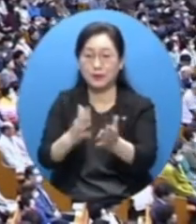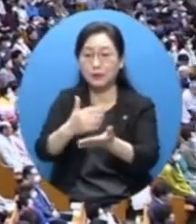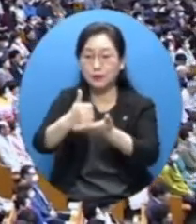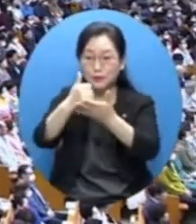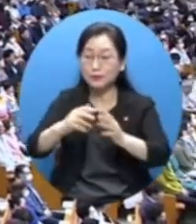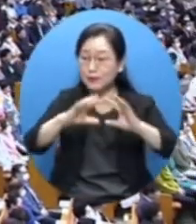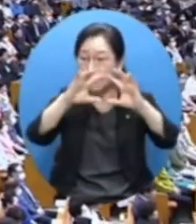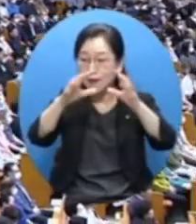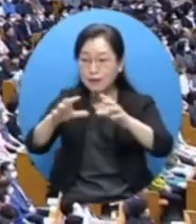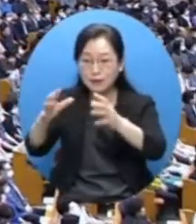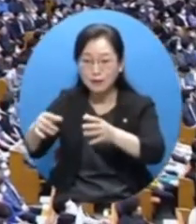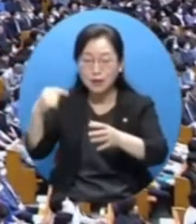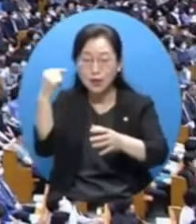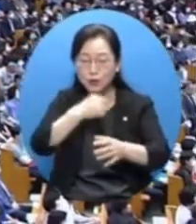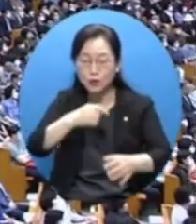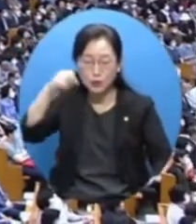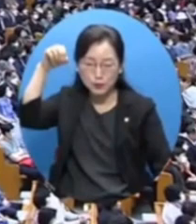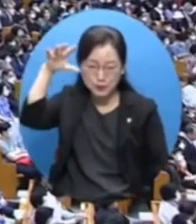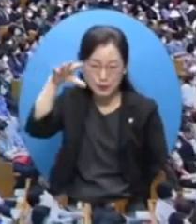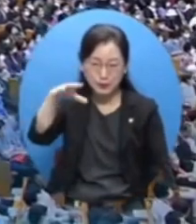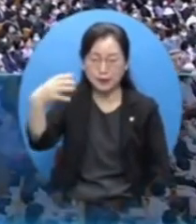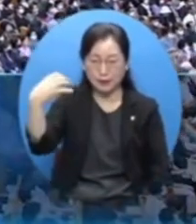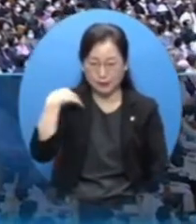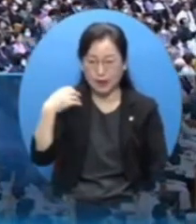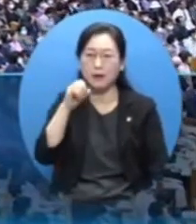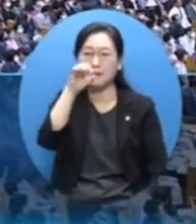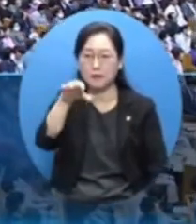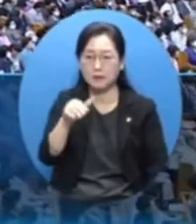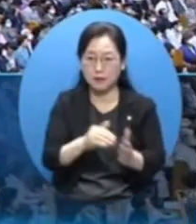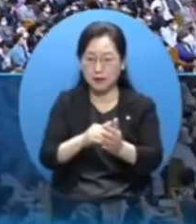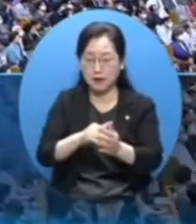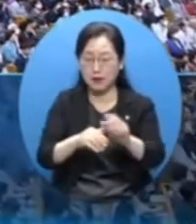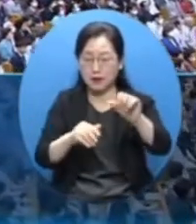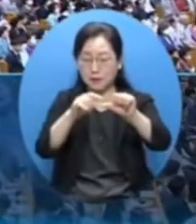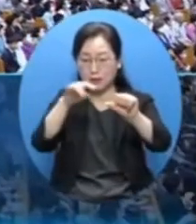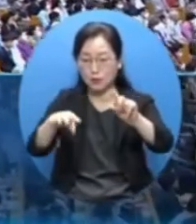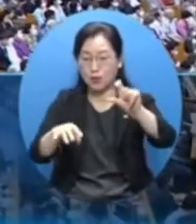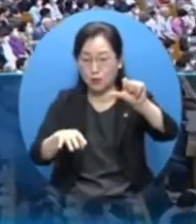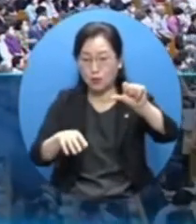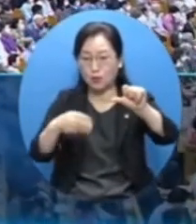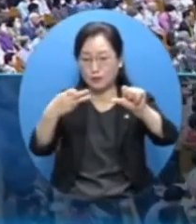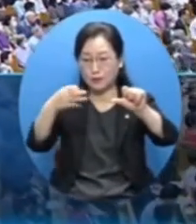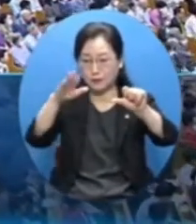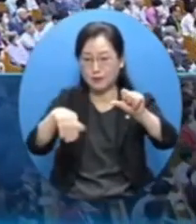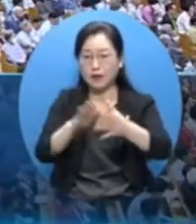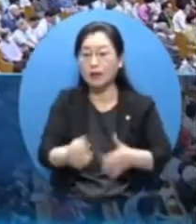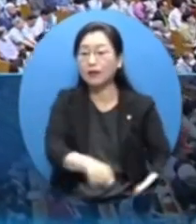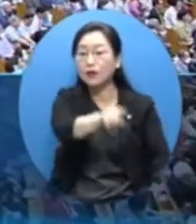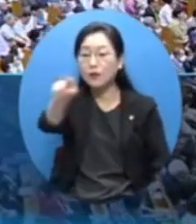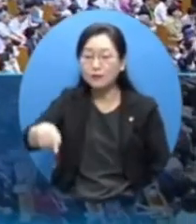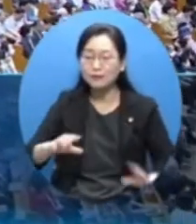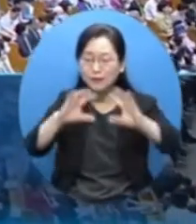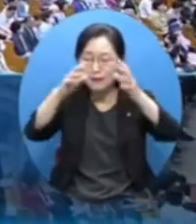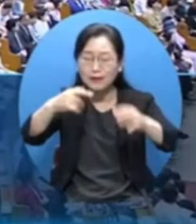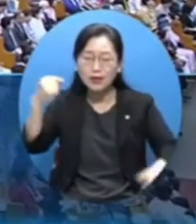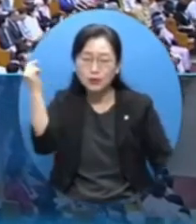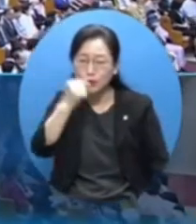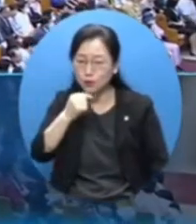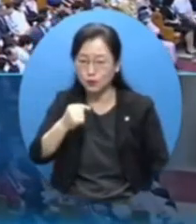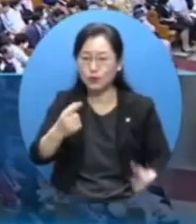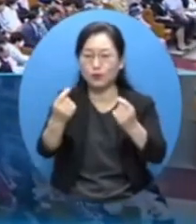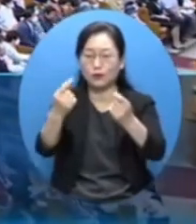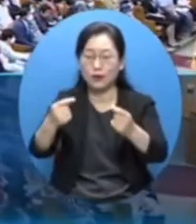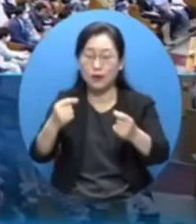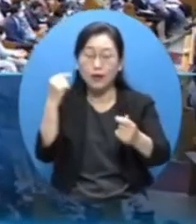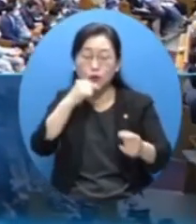세상에 소금과 빛이라고 말씀하셨습니다 마태복음 5장 13절 14절입니다 너희는 세상에 소금이니 소금이 말을